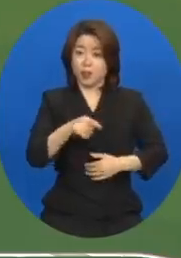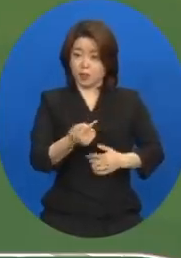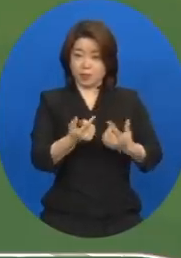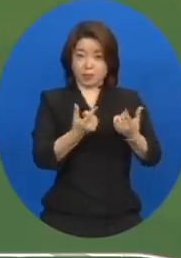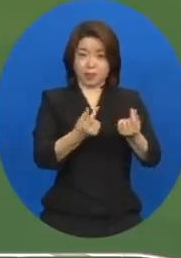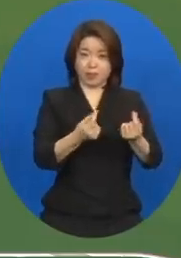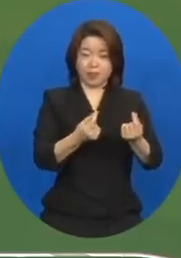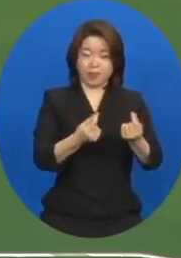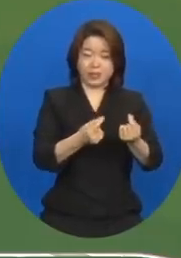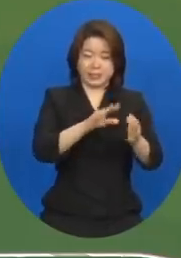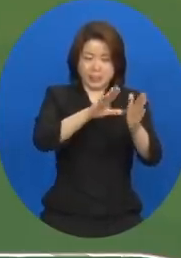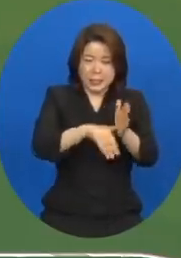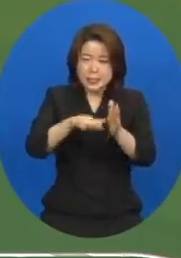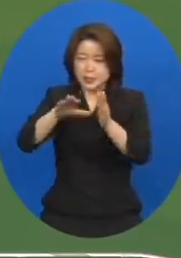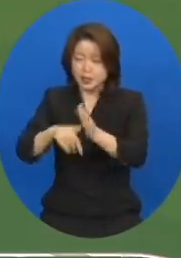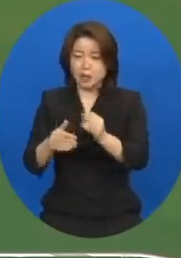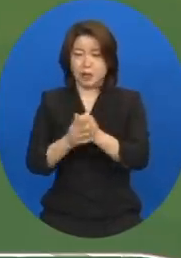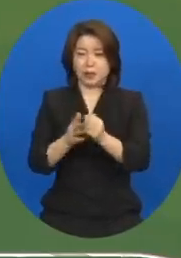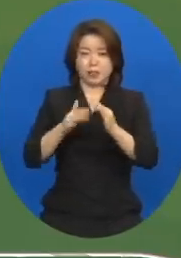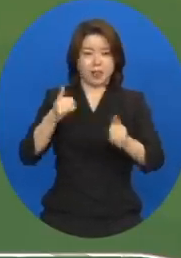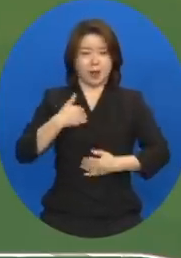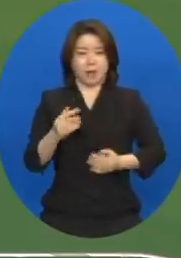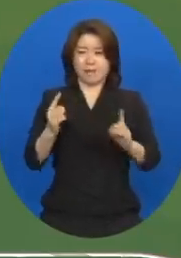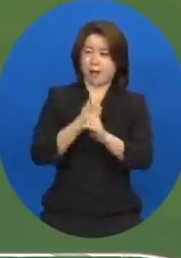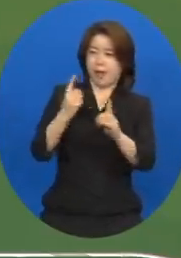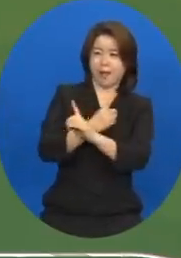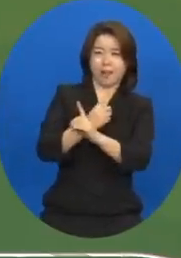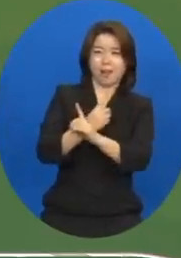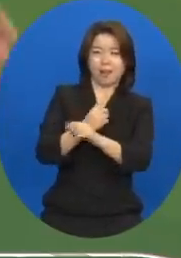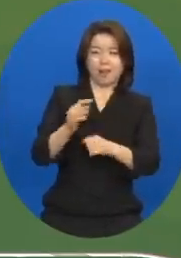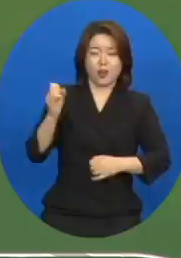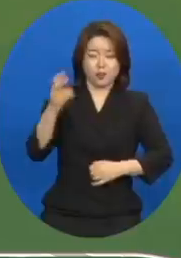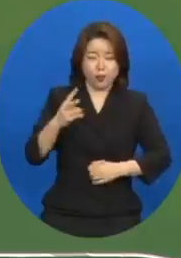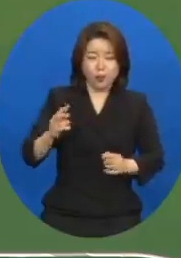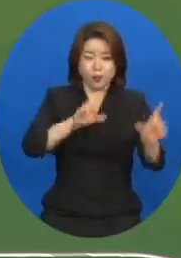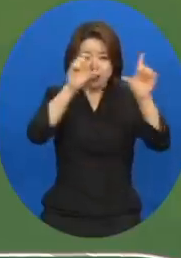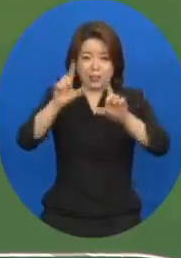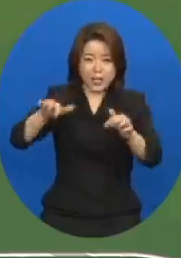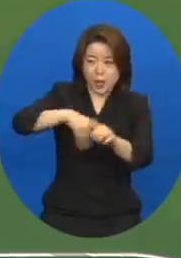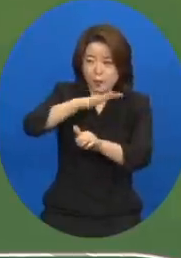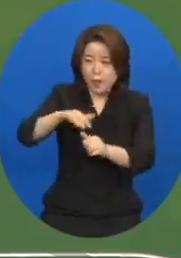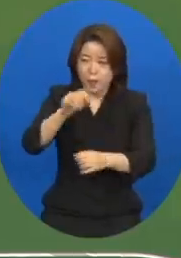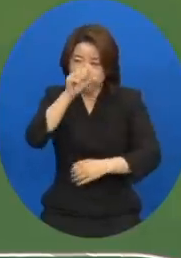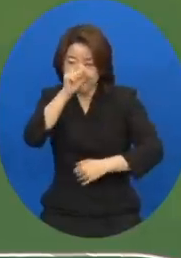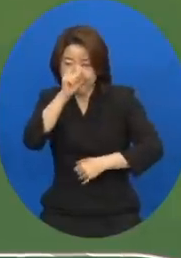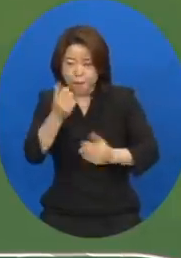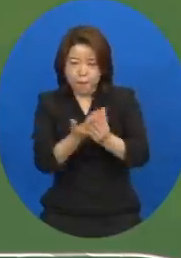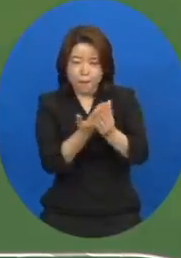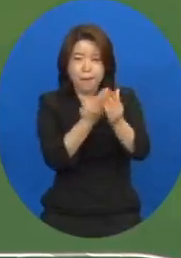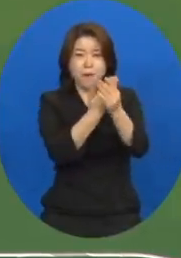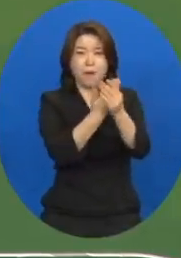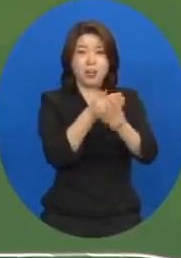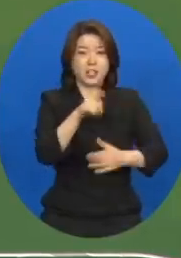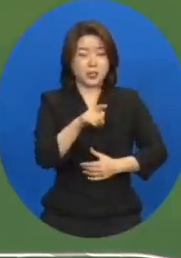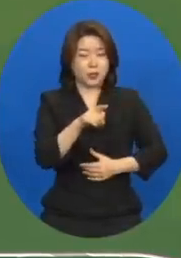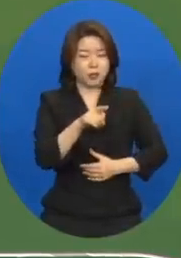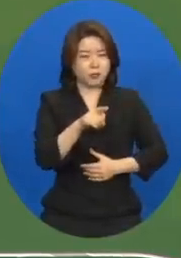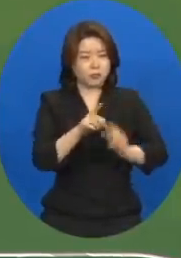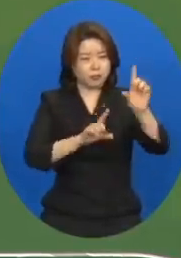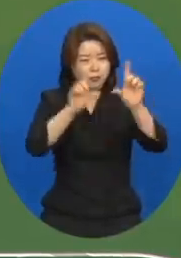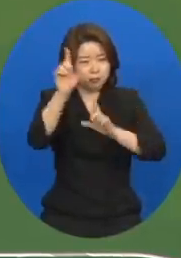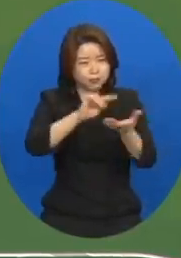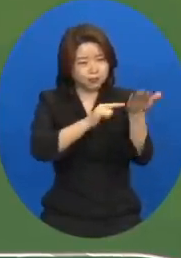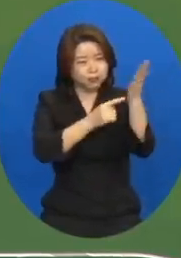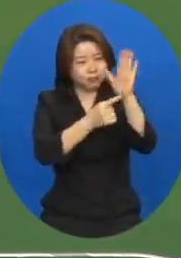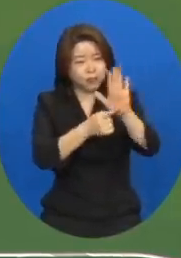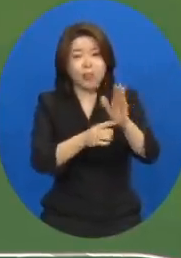그때마다 사람이 막 변화되기 시작하고 삶의 형편이 좋아지고 이런 어떤 반응들이